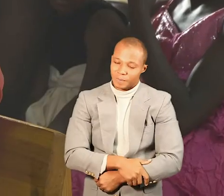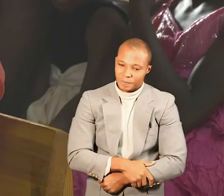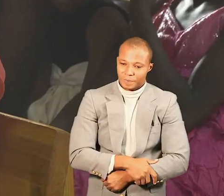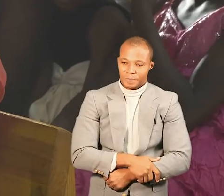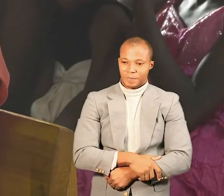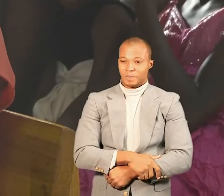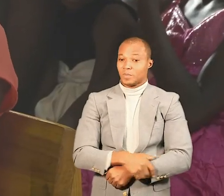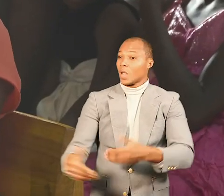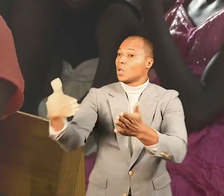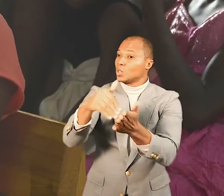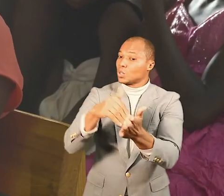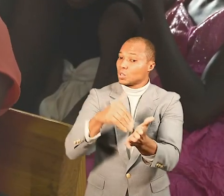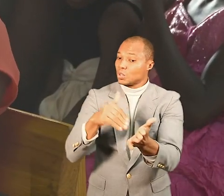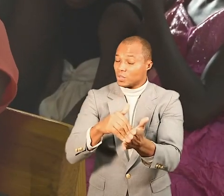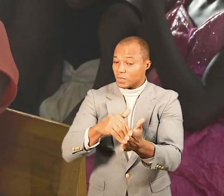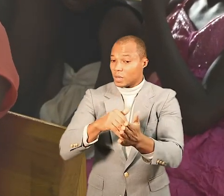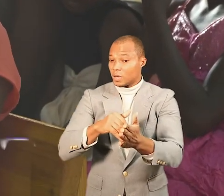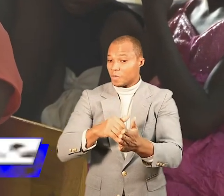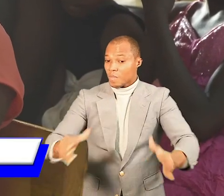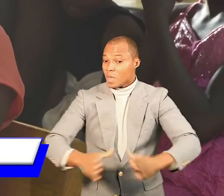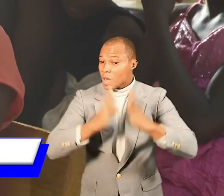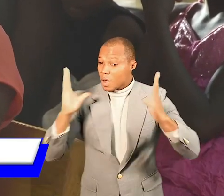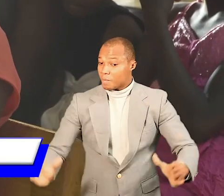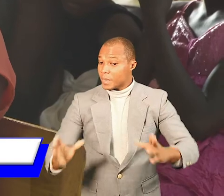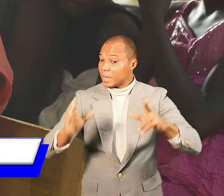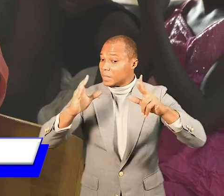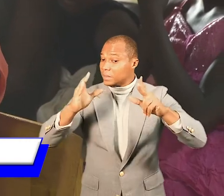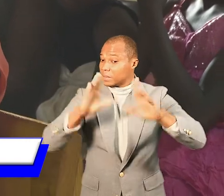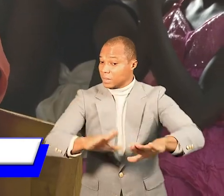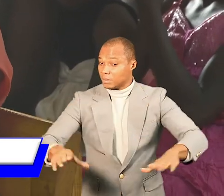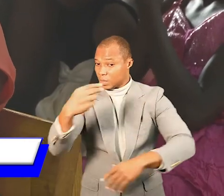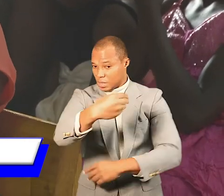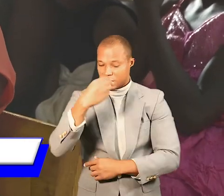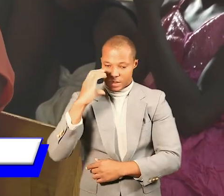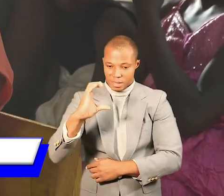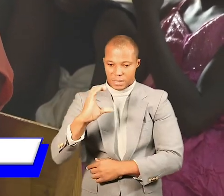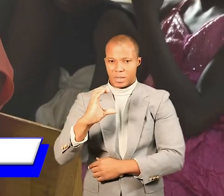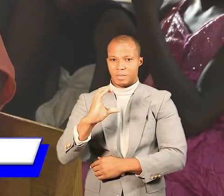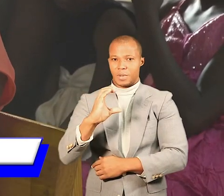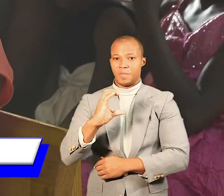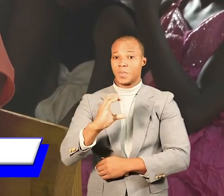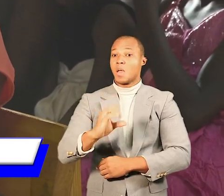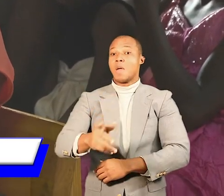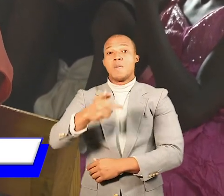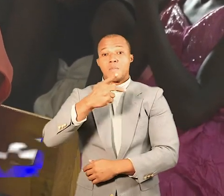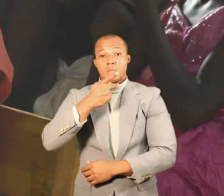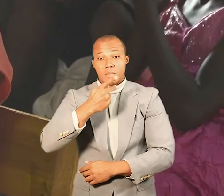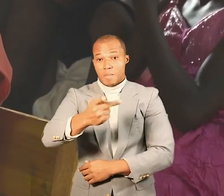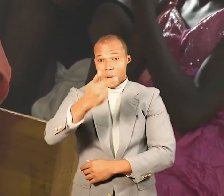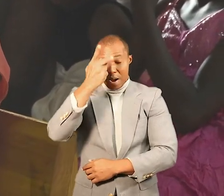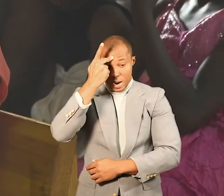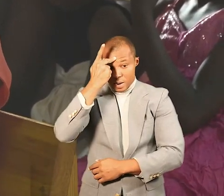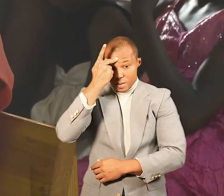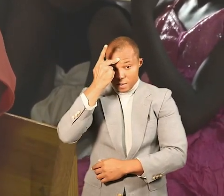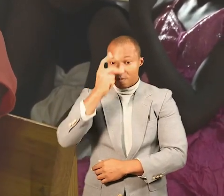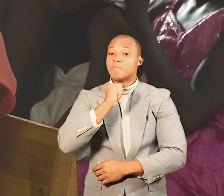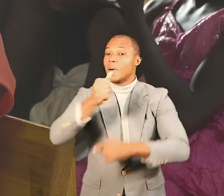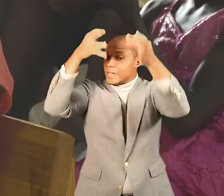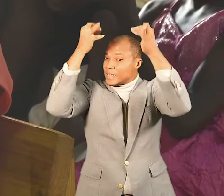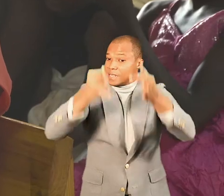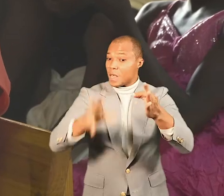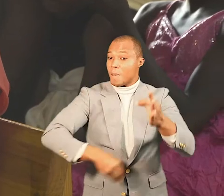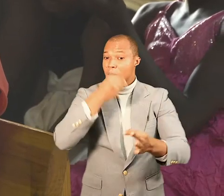le besoin majorité si moun ki handicapé parent yo a décidé faire adolescence pour